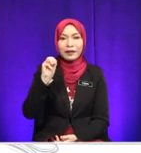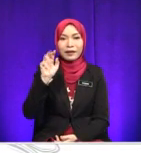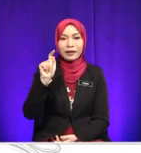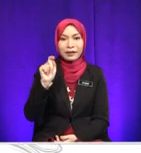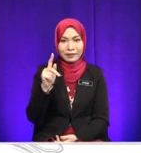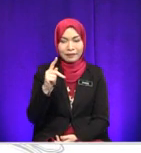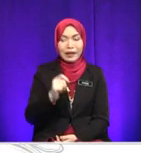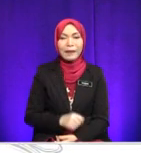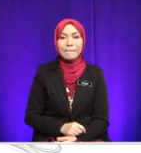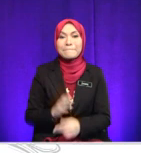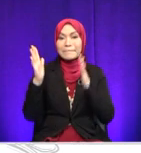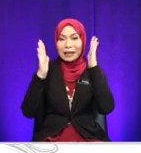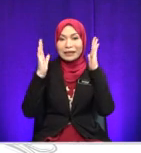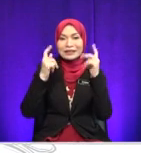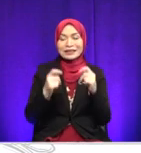orang diplomatnya ke Manila.